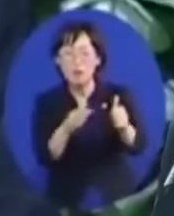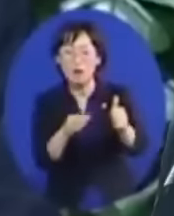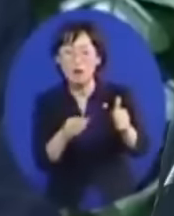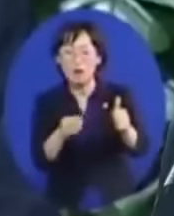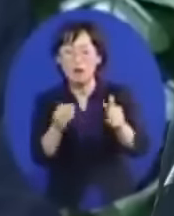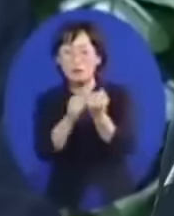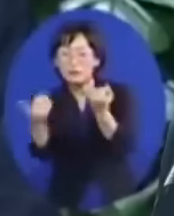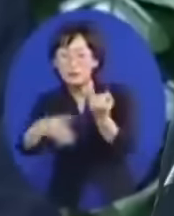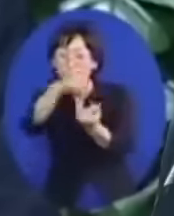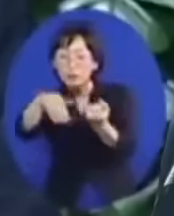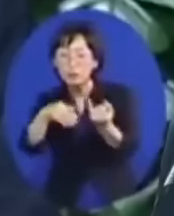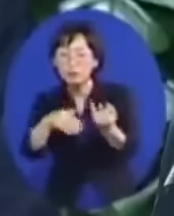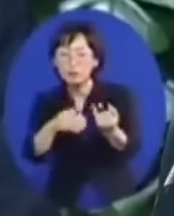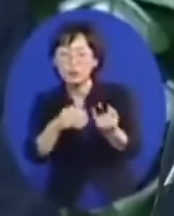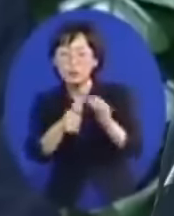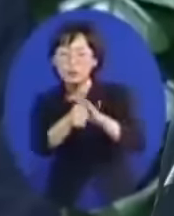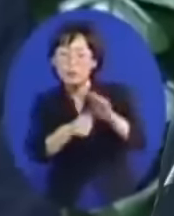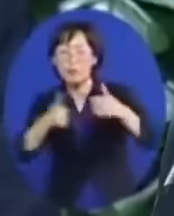것을 포기했습니다.